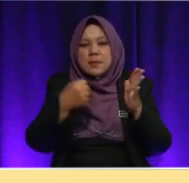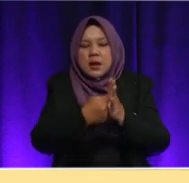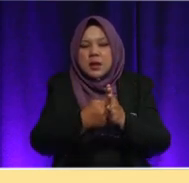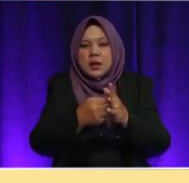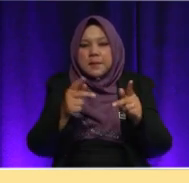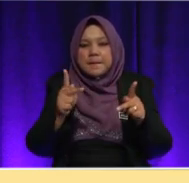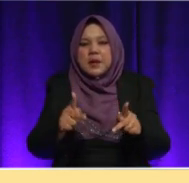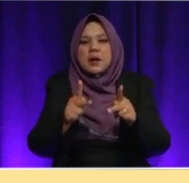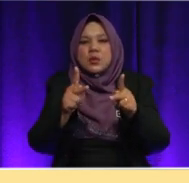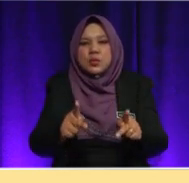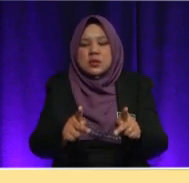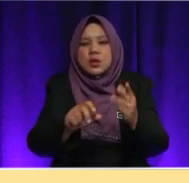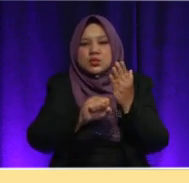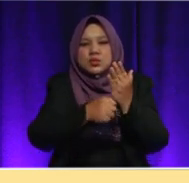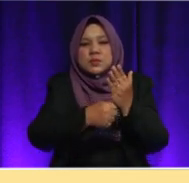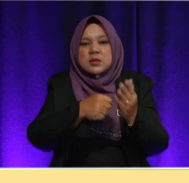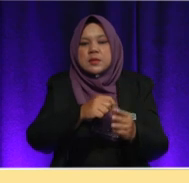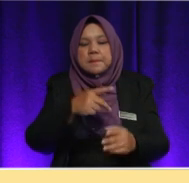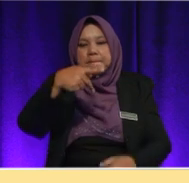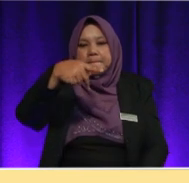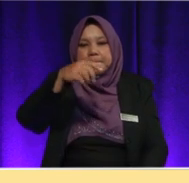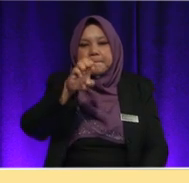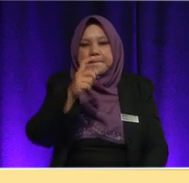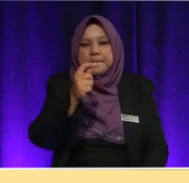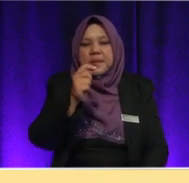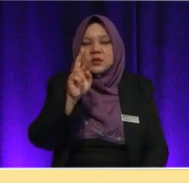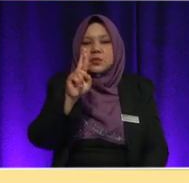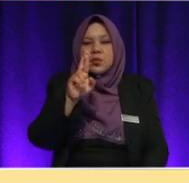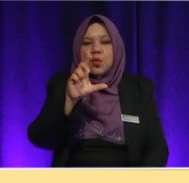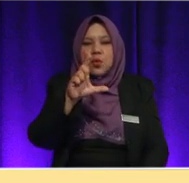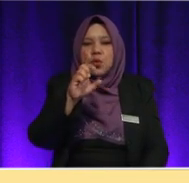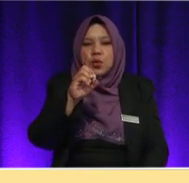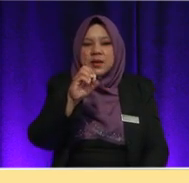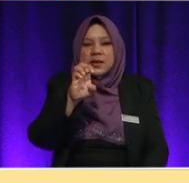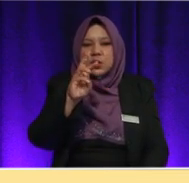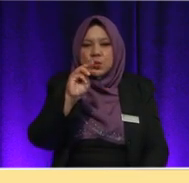pengangkutan sumber Petroleum dan gas asli